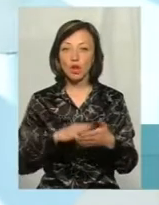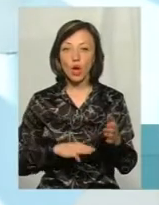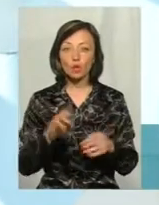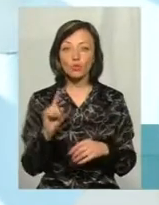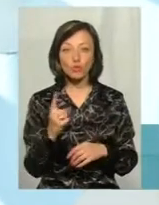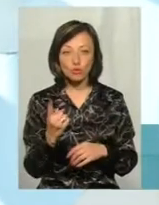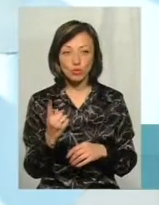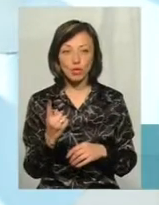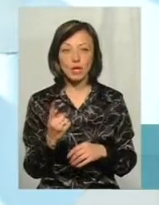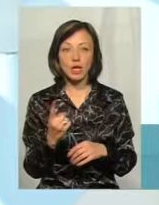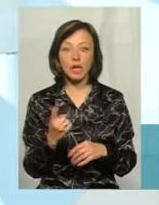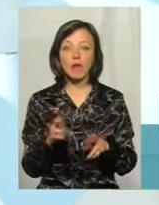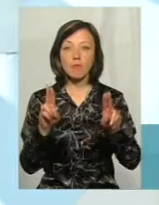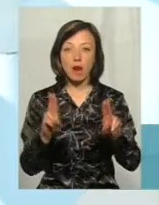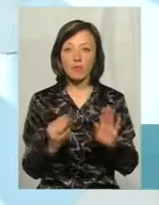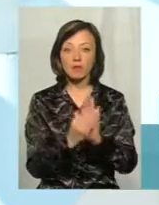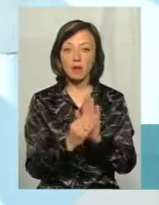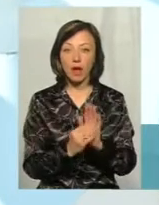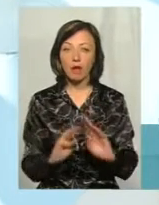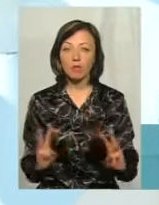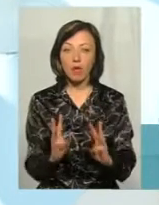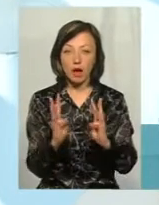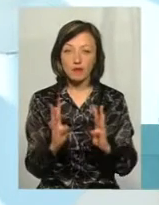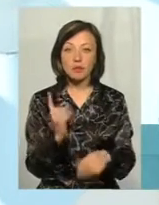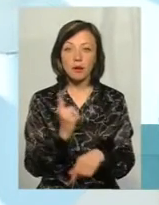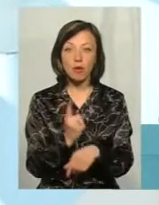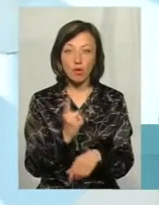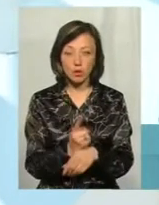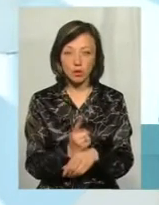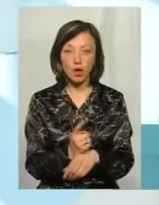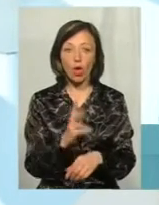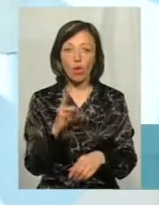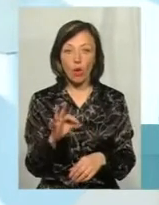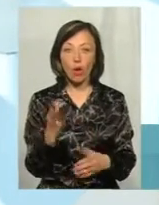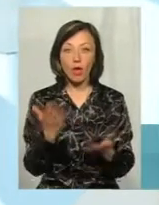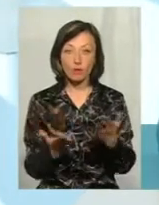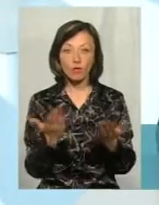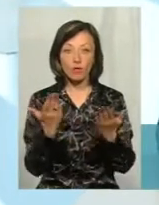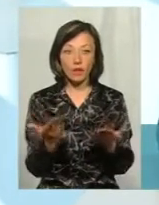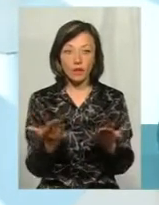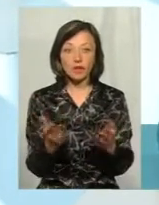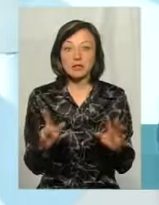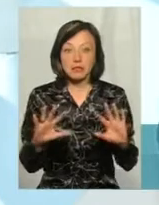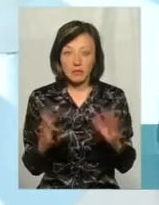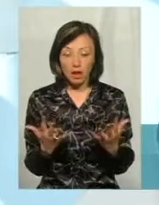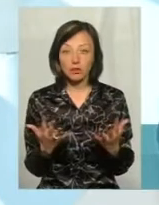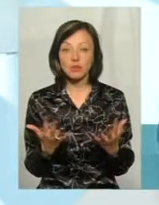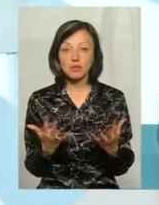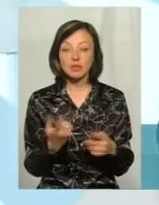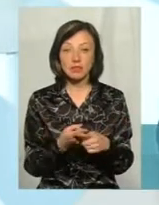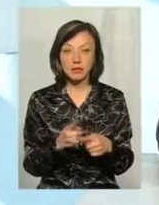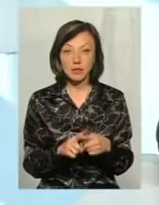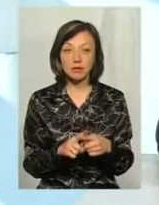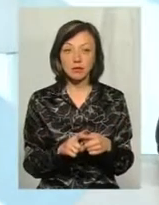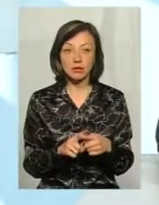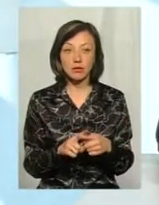що в правилах сказано, що розводити багаття, значить, заборонено. От. Ну, якщо вже так ви, ну, вже так сталося, значить, цьому, да,